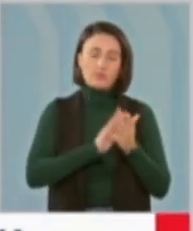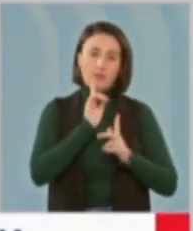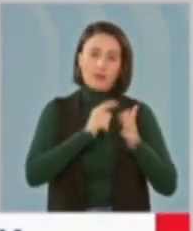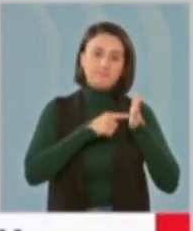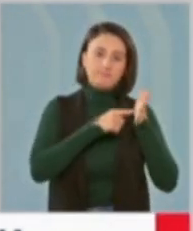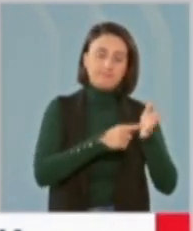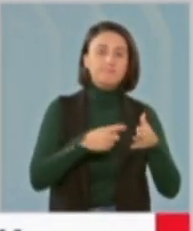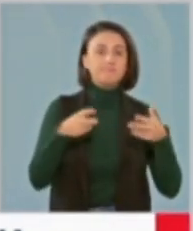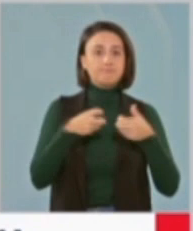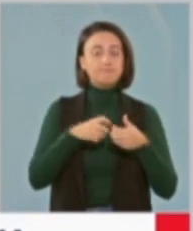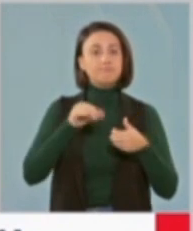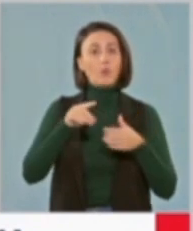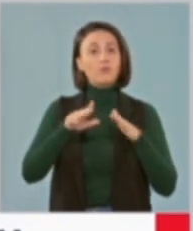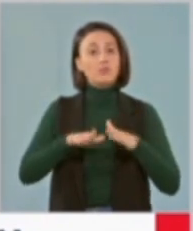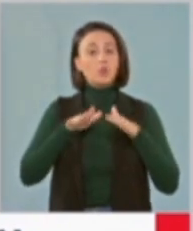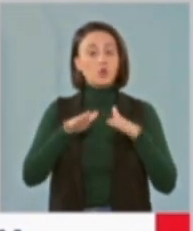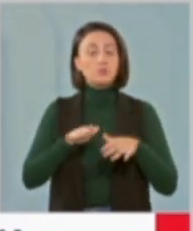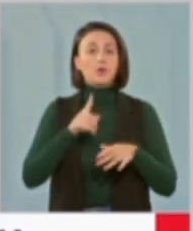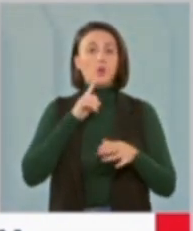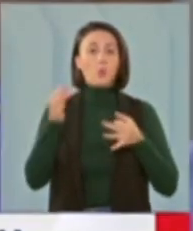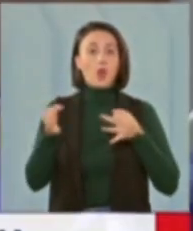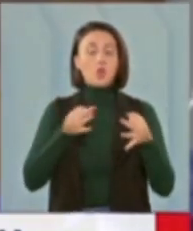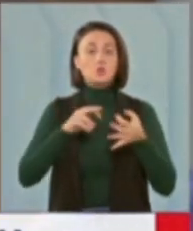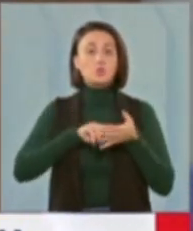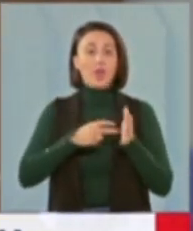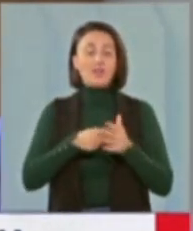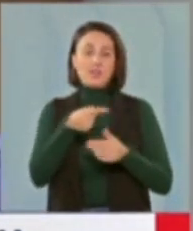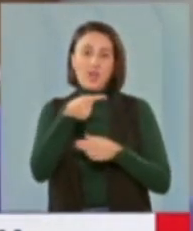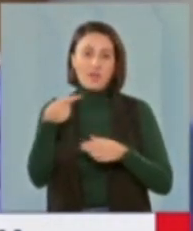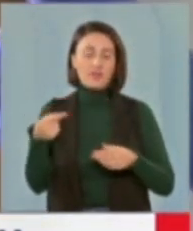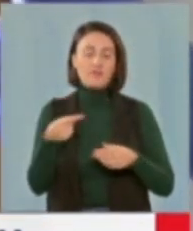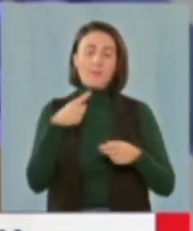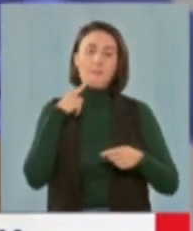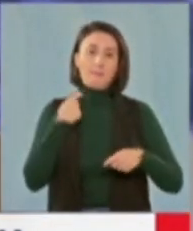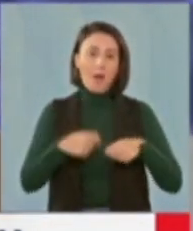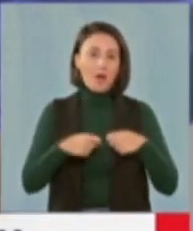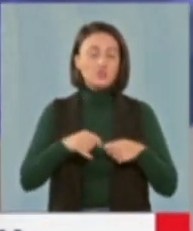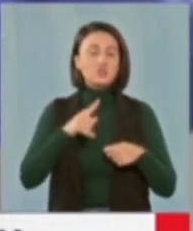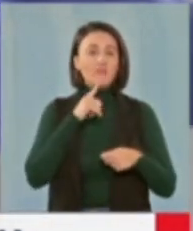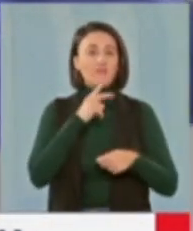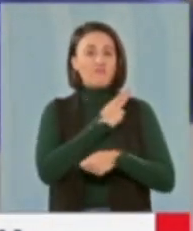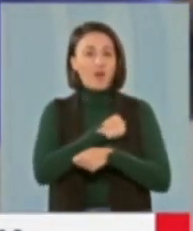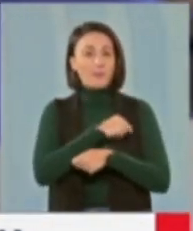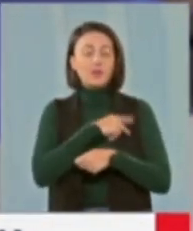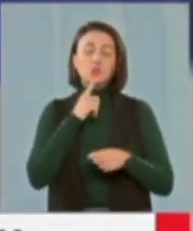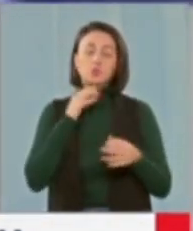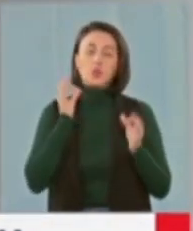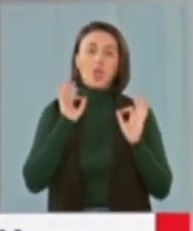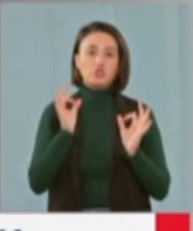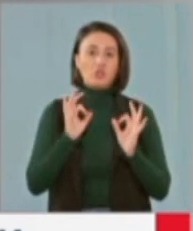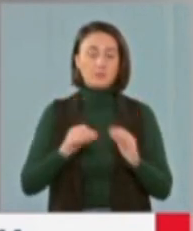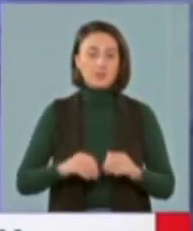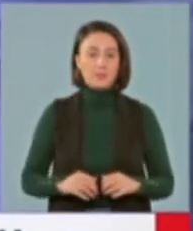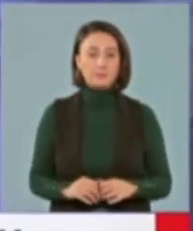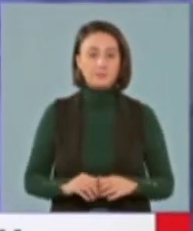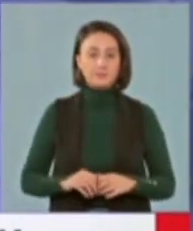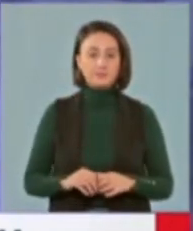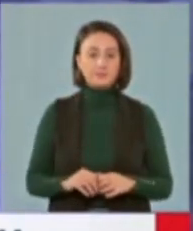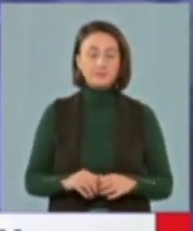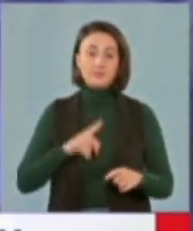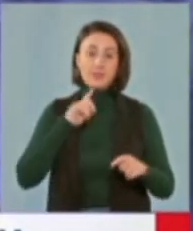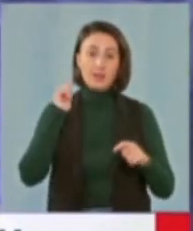prezintă un test cu ovăz 19 cu rezultat negativ doar supermarketurile și farmaciile sunt exceptate de la această regulă